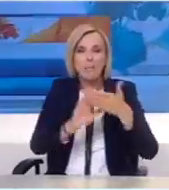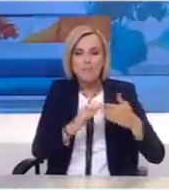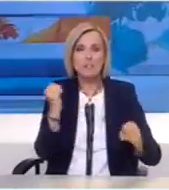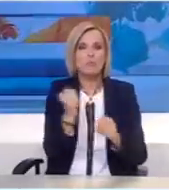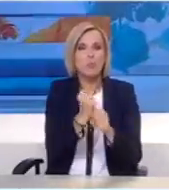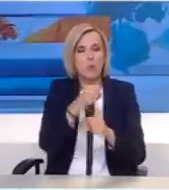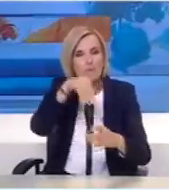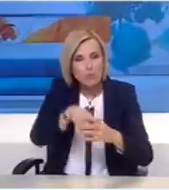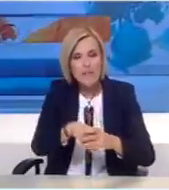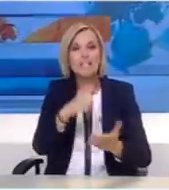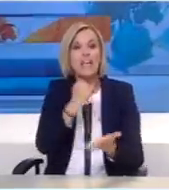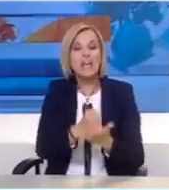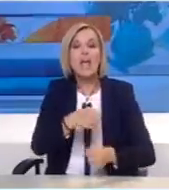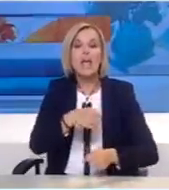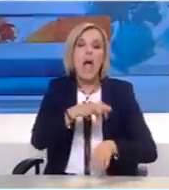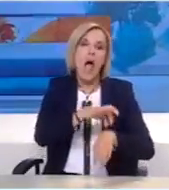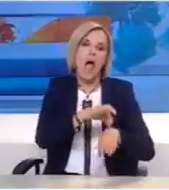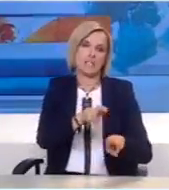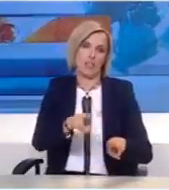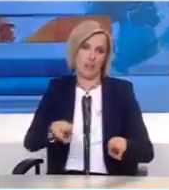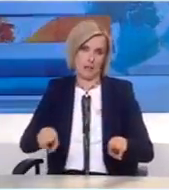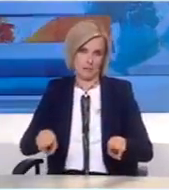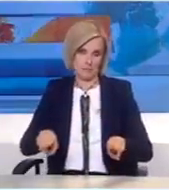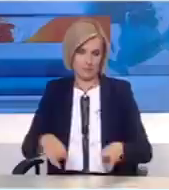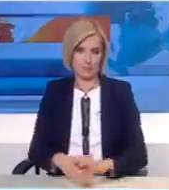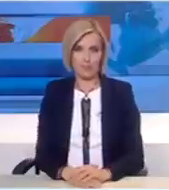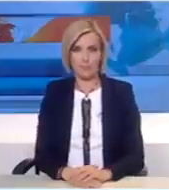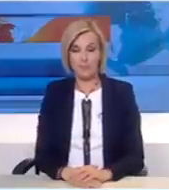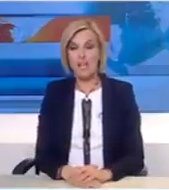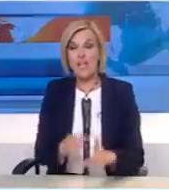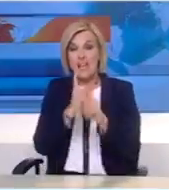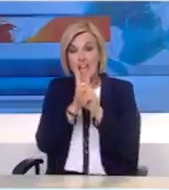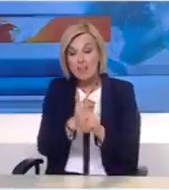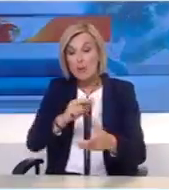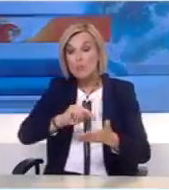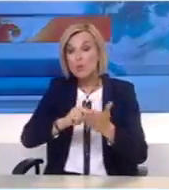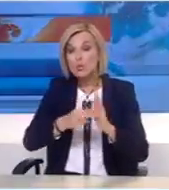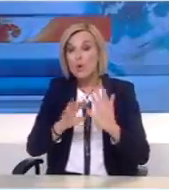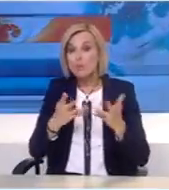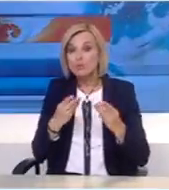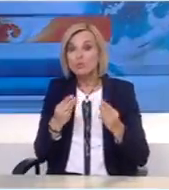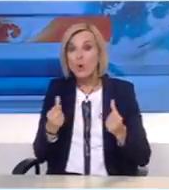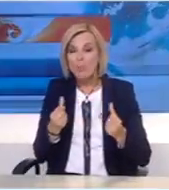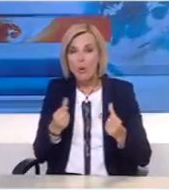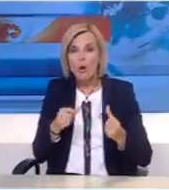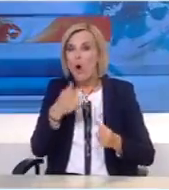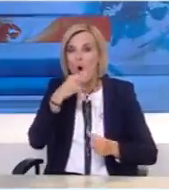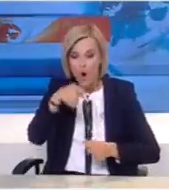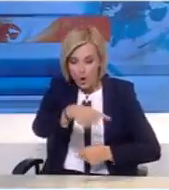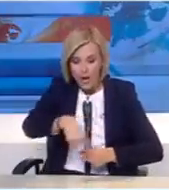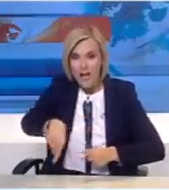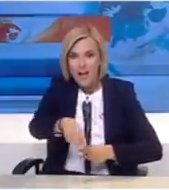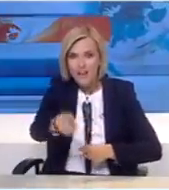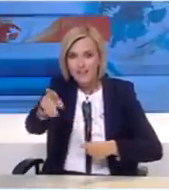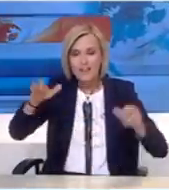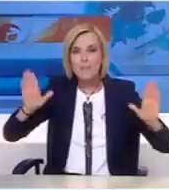όσο και των εργαζομένων στην κλινική των Δυτικών Προαστίων. Ιδιαίτερη προσοχή δίνεται στη διαδικασία μετάβασης των αιμοκαθαρουμένων